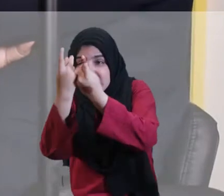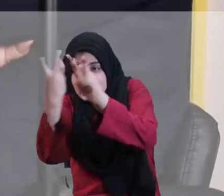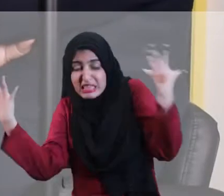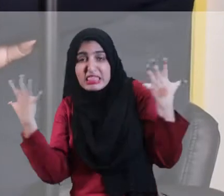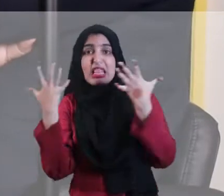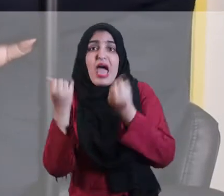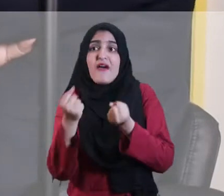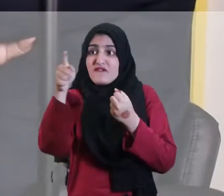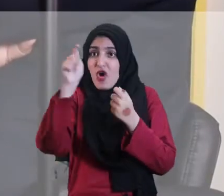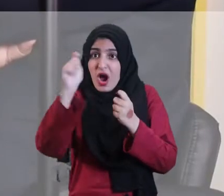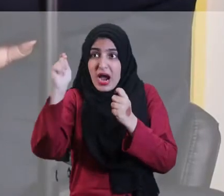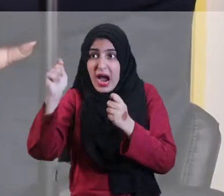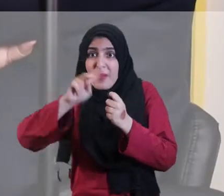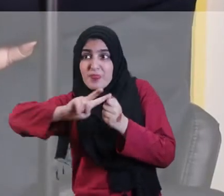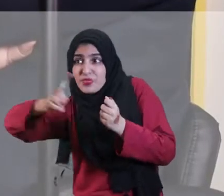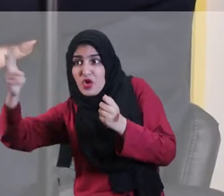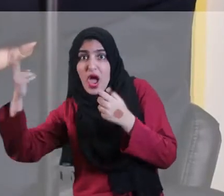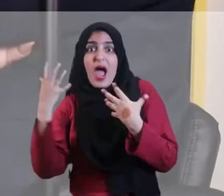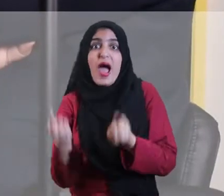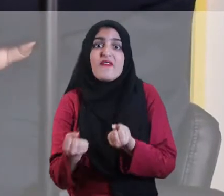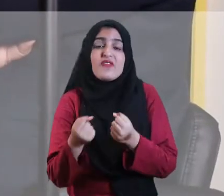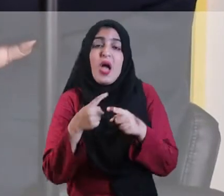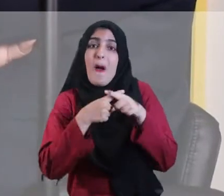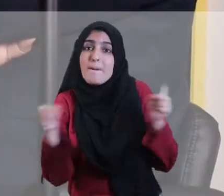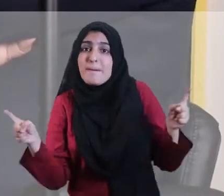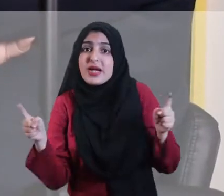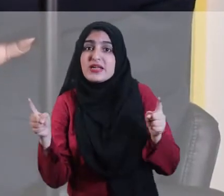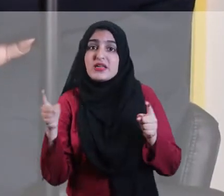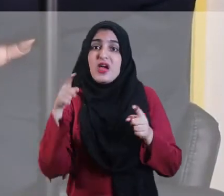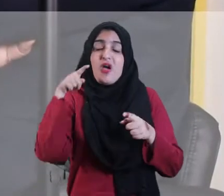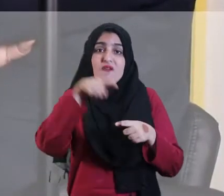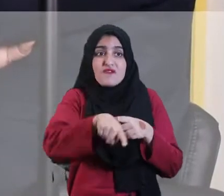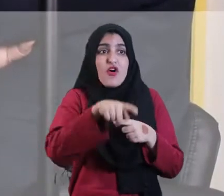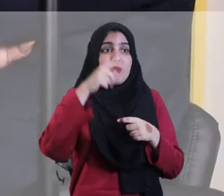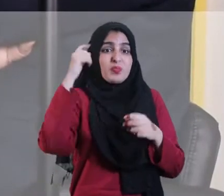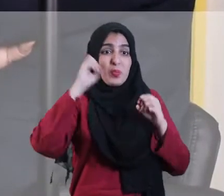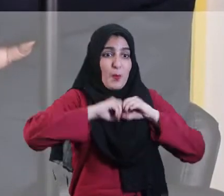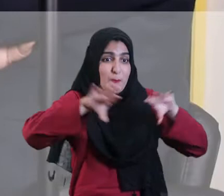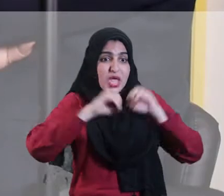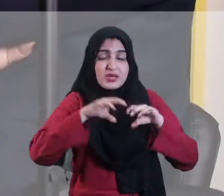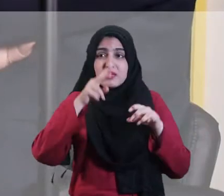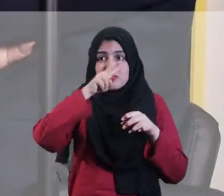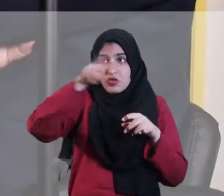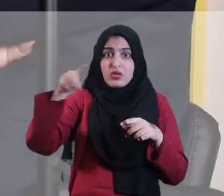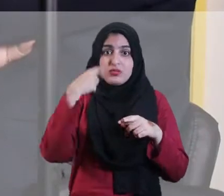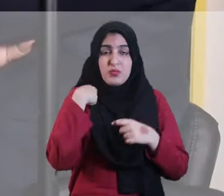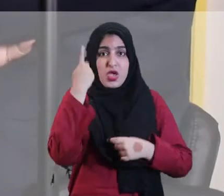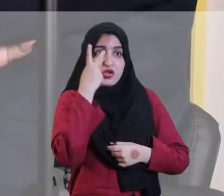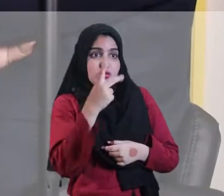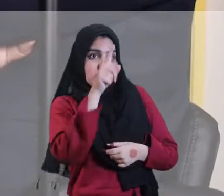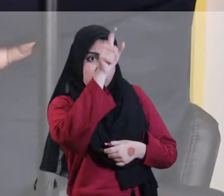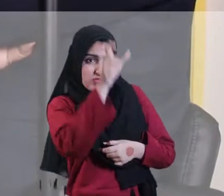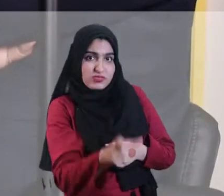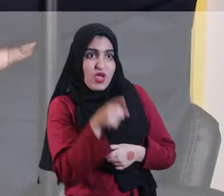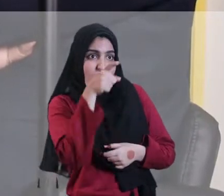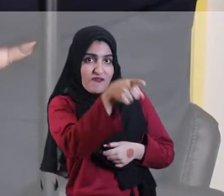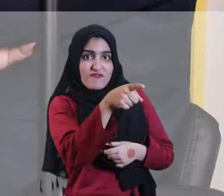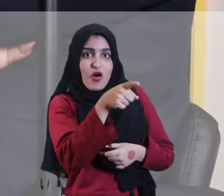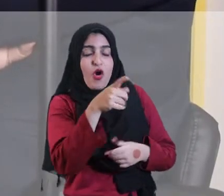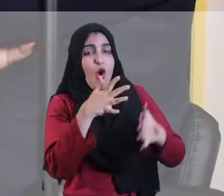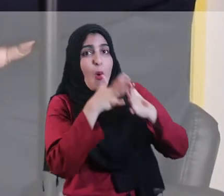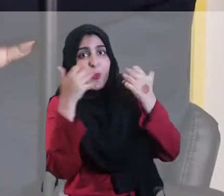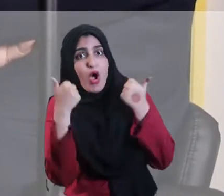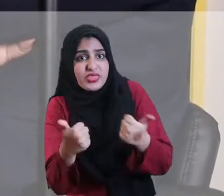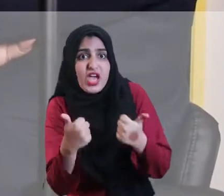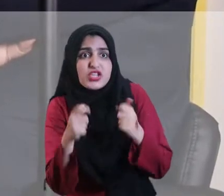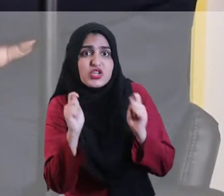लोग हैं जो कि बहुत अच्छा काम भी कर रहे हैं ब्रेड सिंगर जूनियर लड़कों मींस कि मैं टेंशन और शत्रु तंजिला 800 ग्रेट जॉब साइट्स